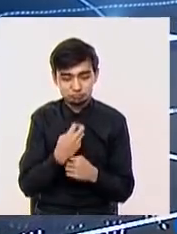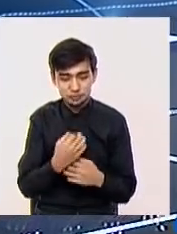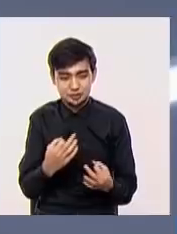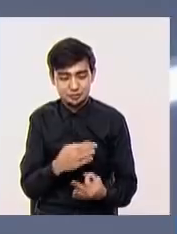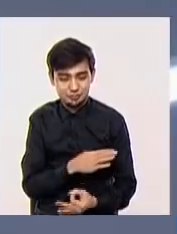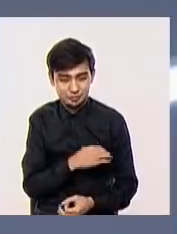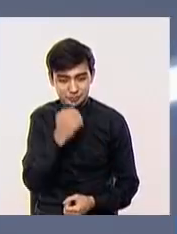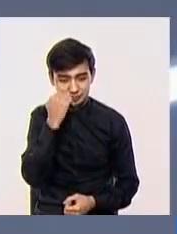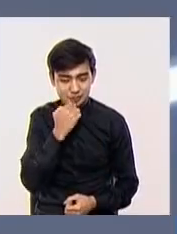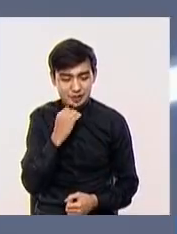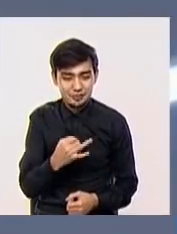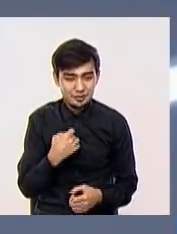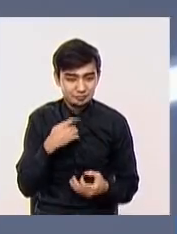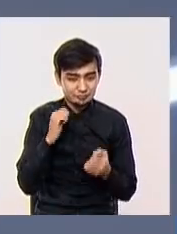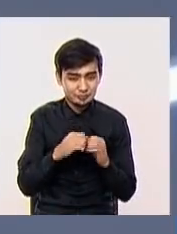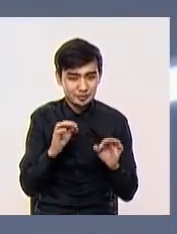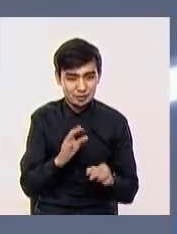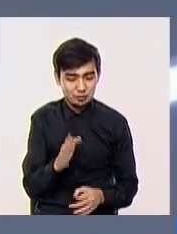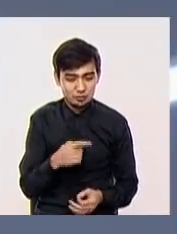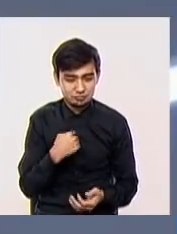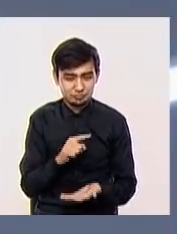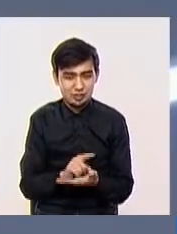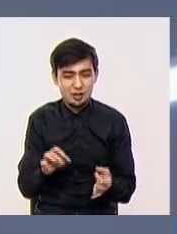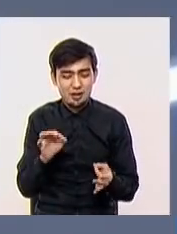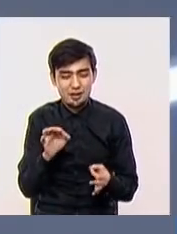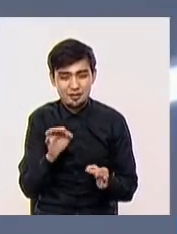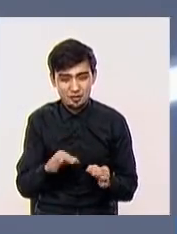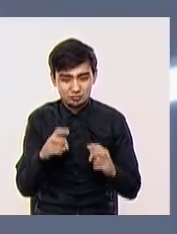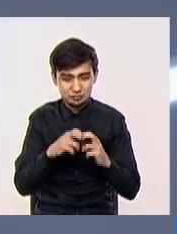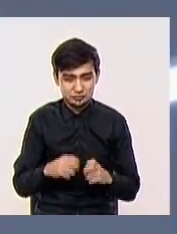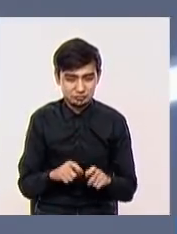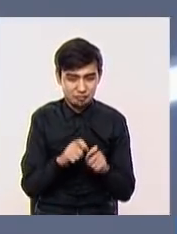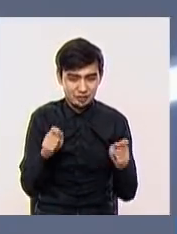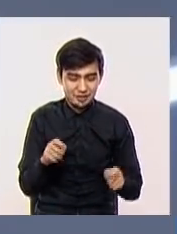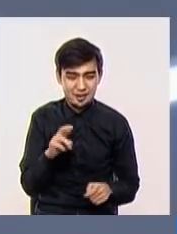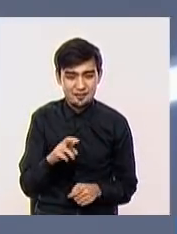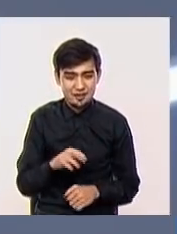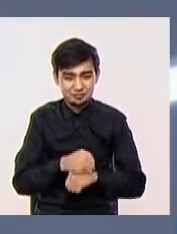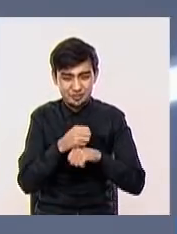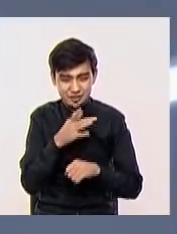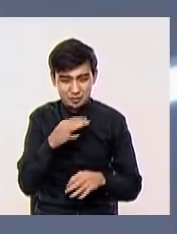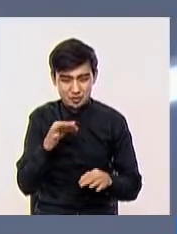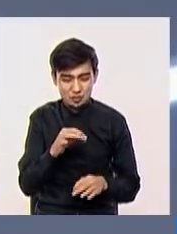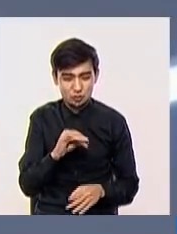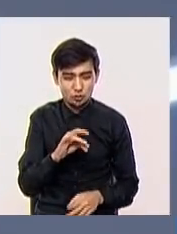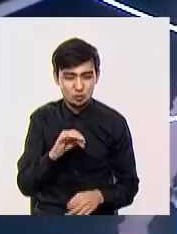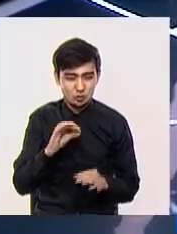студию. Я напоминаю, мы говорили о необходимости прозрачного расследования январских событий с юристом Айман